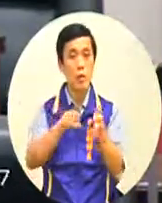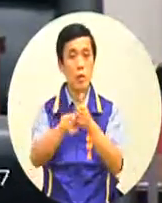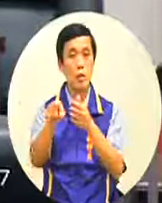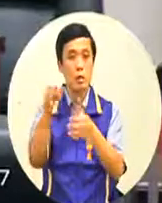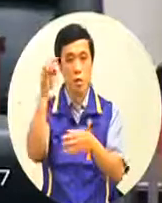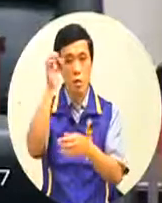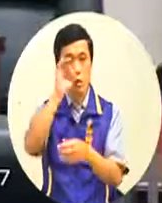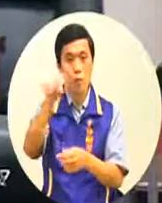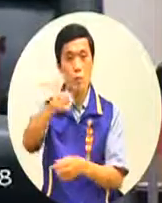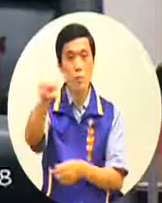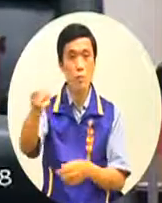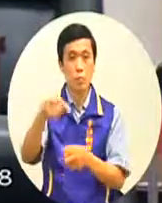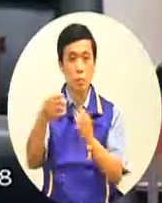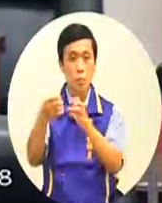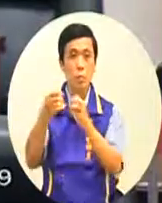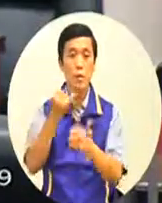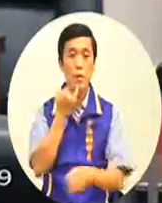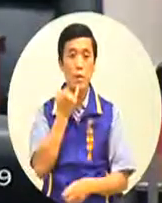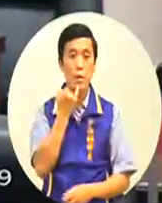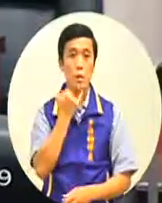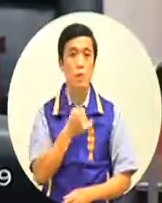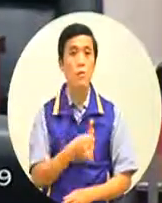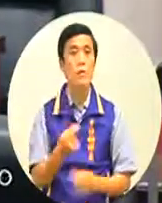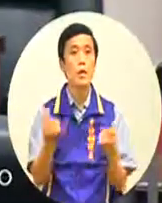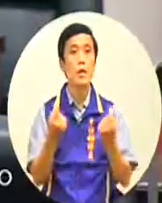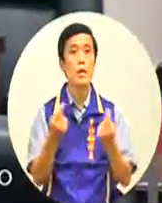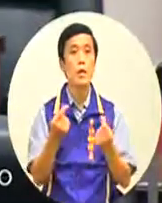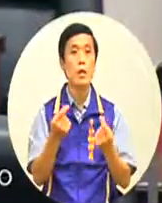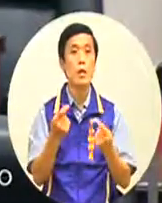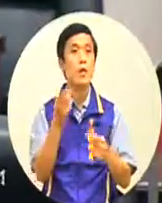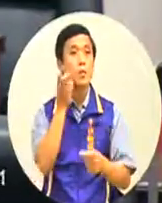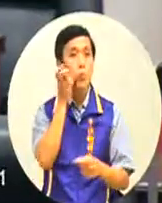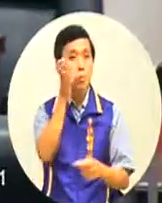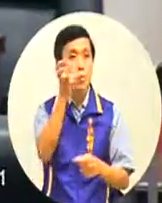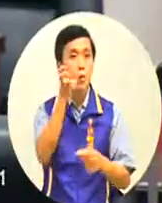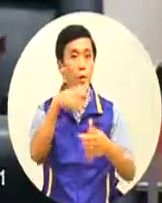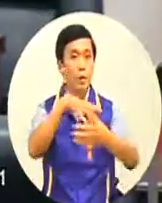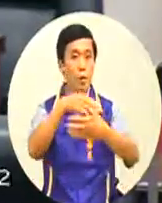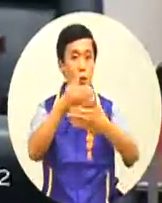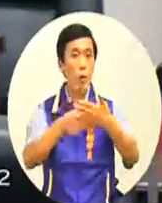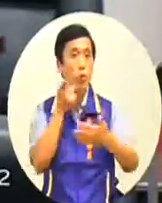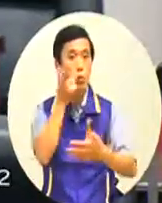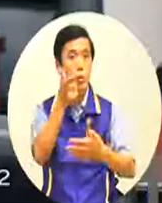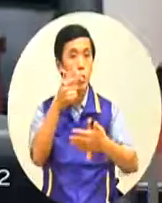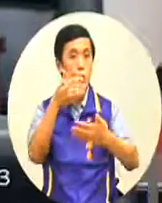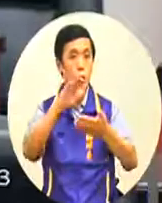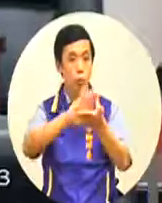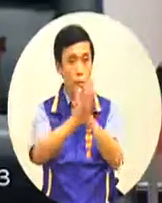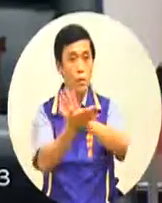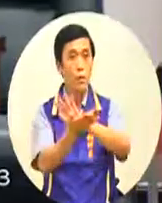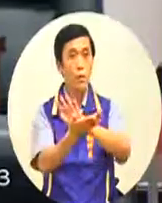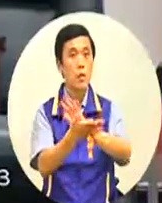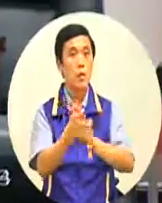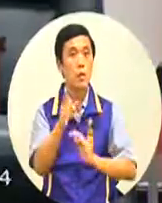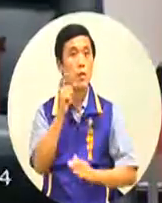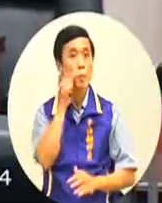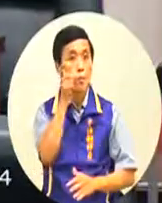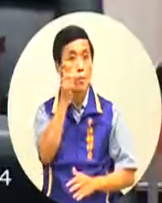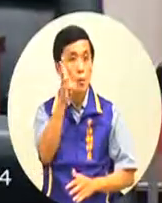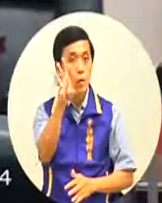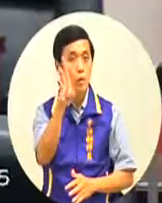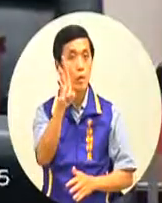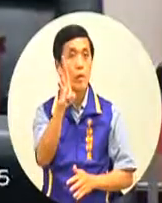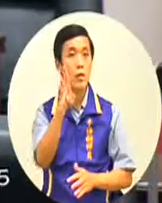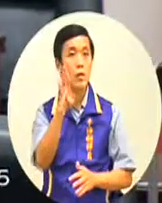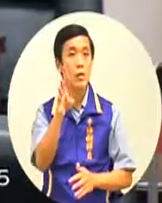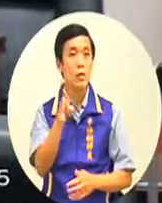久。啊，所以你变成，比如二十个月，你搁扣六个月起来，变成十四个月爱好，做到处理